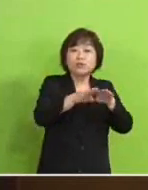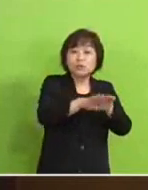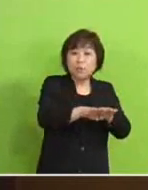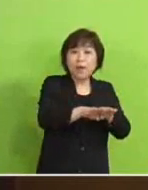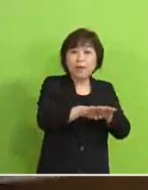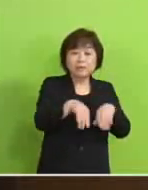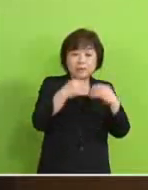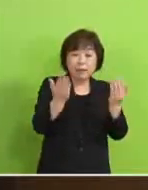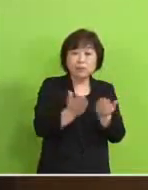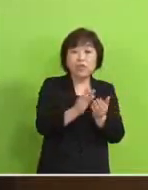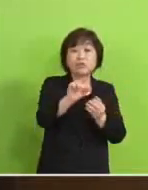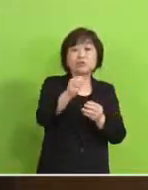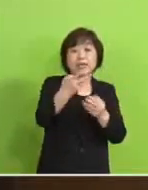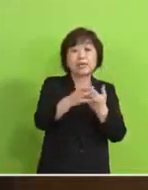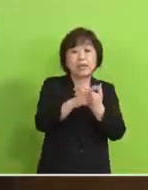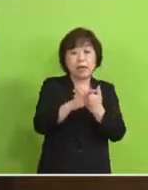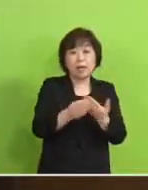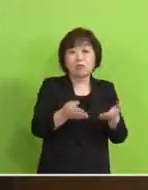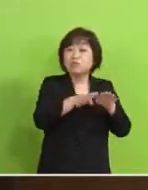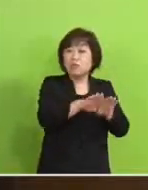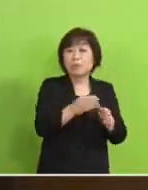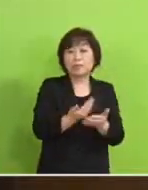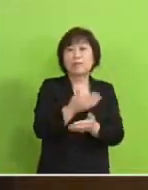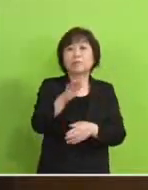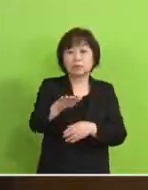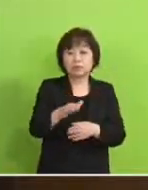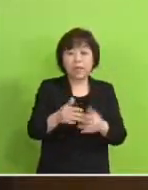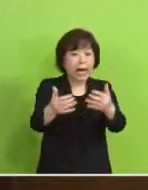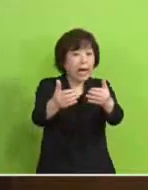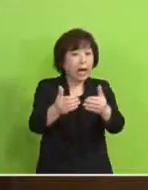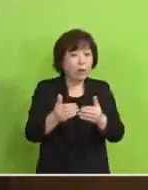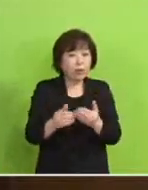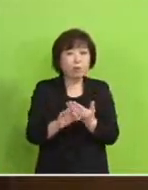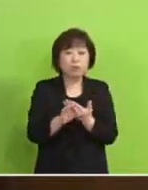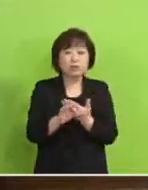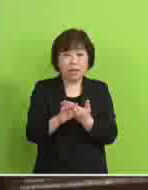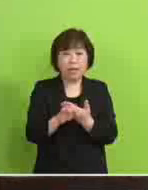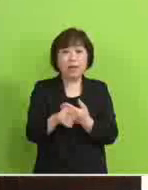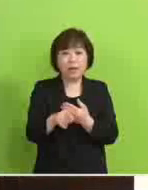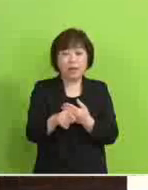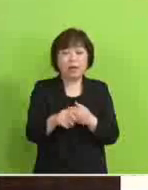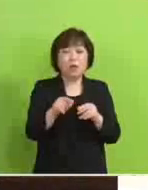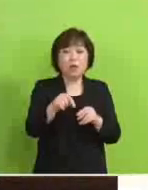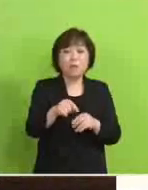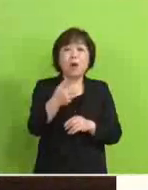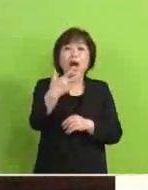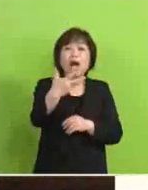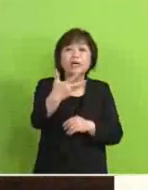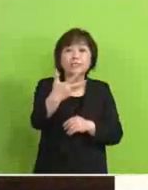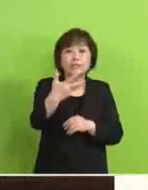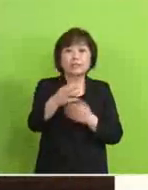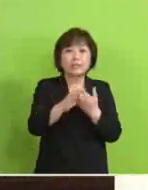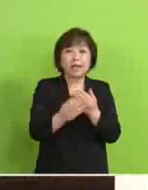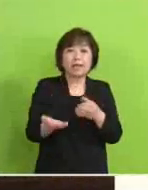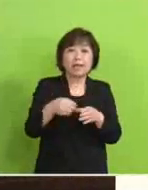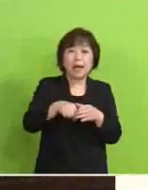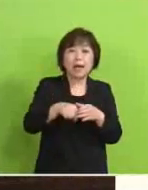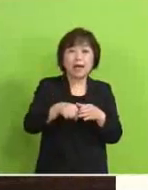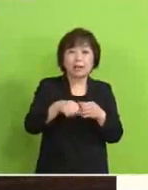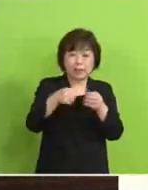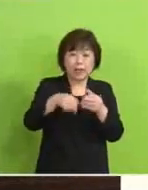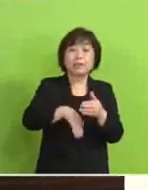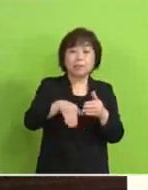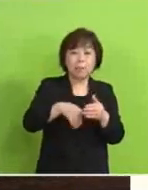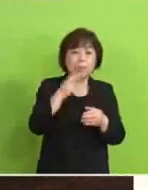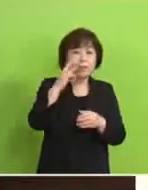あります。全部で13事例でございます。次に囲い込み事例でございます。こちらも8事例が加わります。松